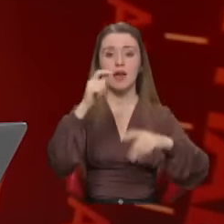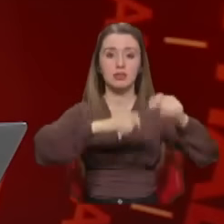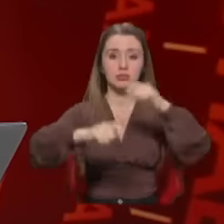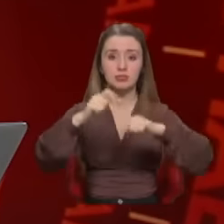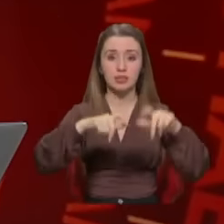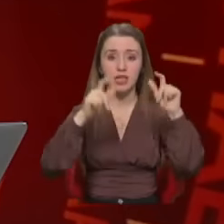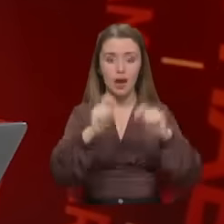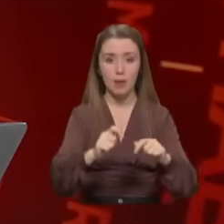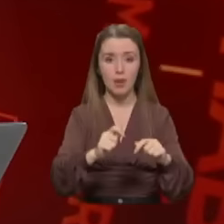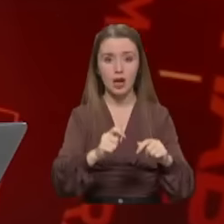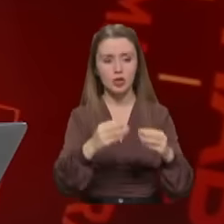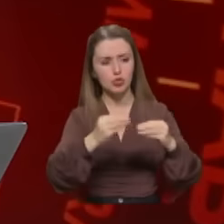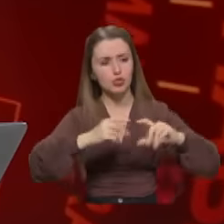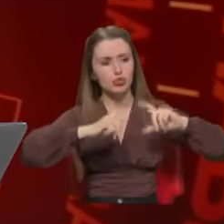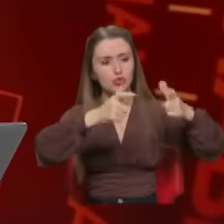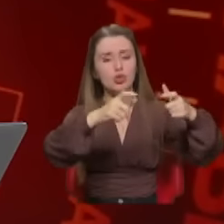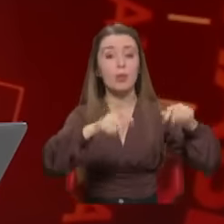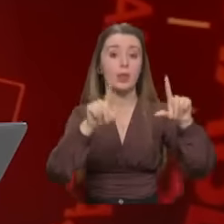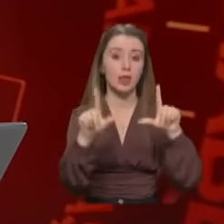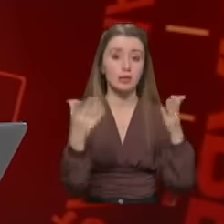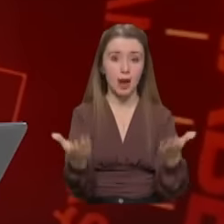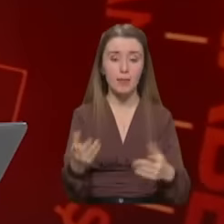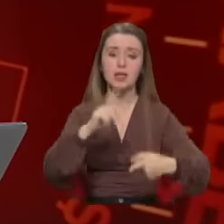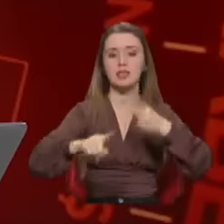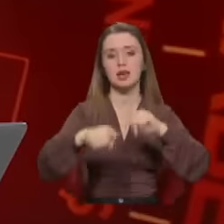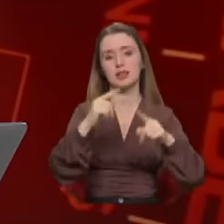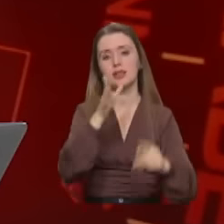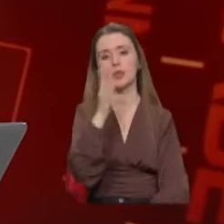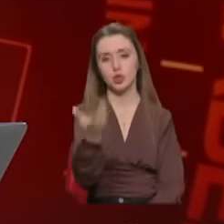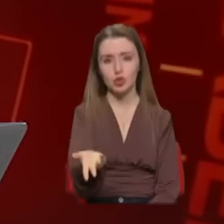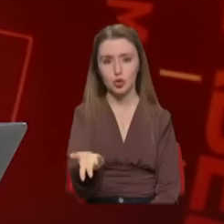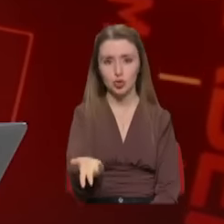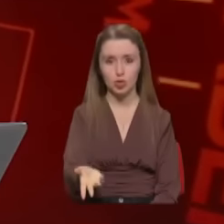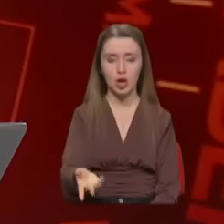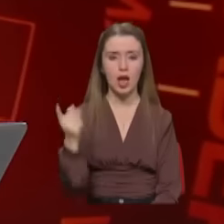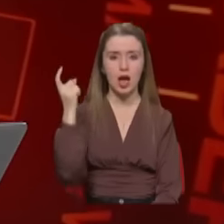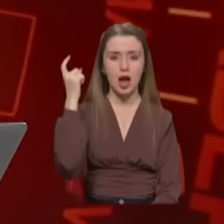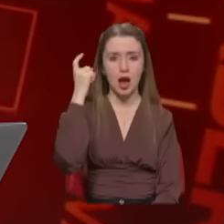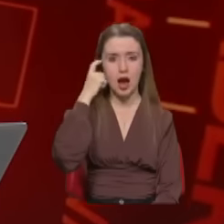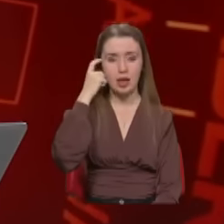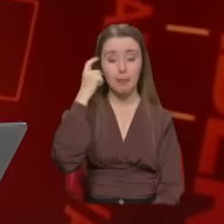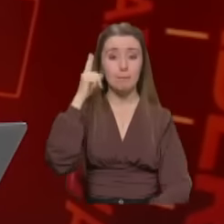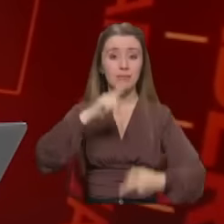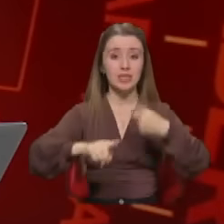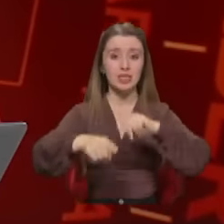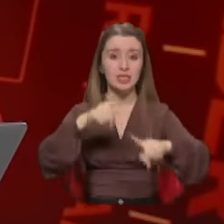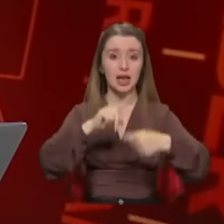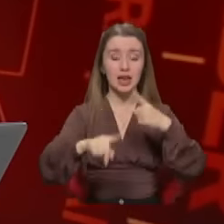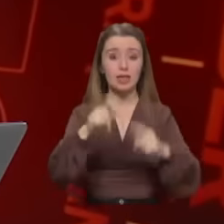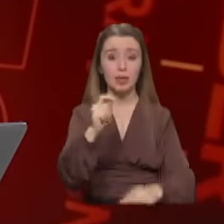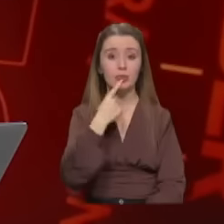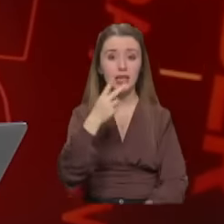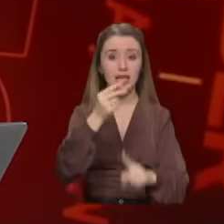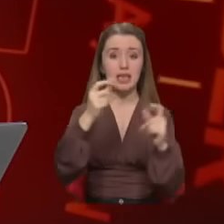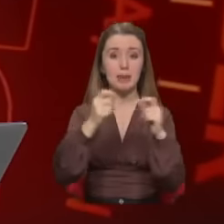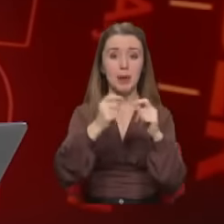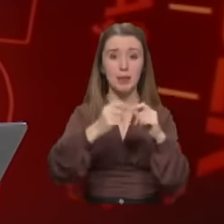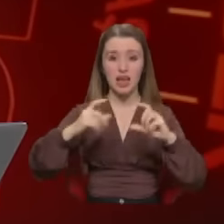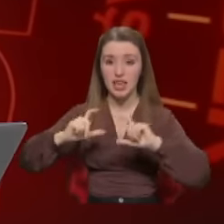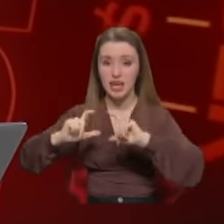da çamur at izi kalsın siyaseti gibi. Ama siyaset işte yani. Aklıma ben sadece siyaset yapıyordum diye İBB'ye